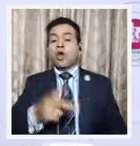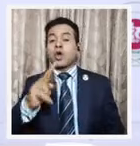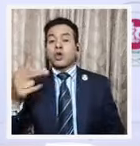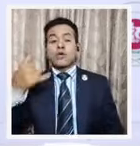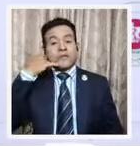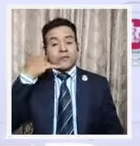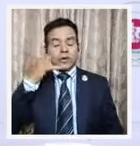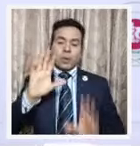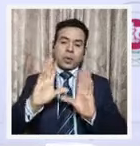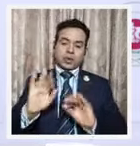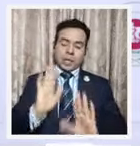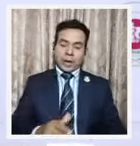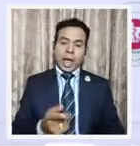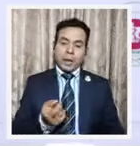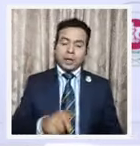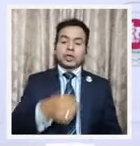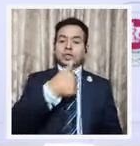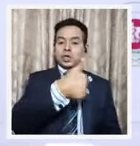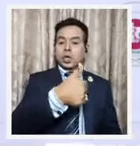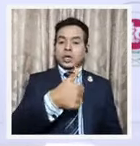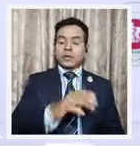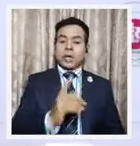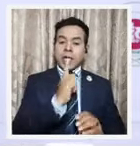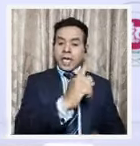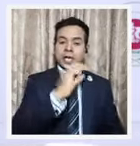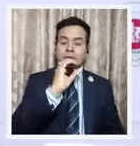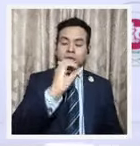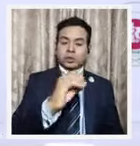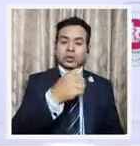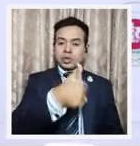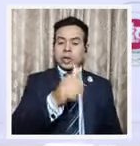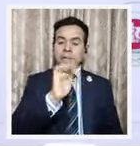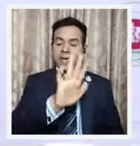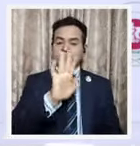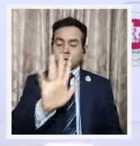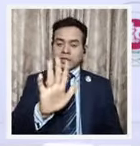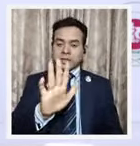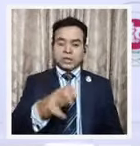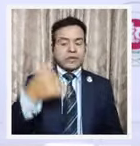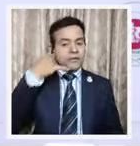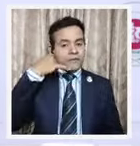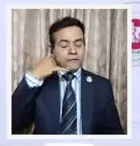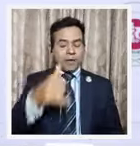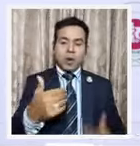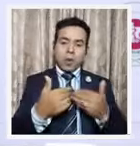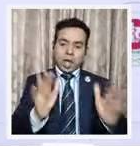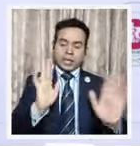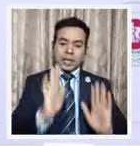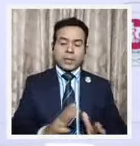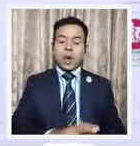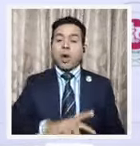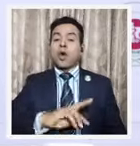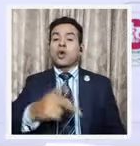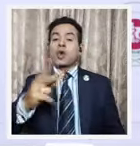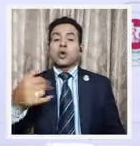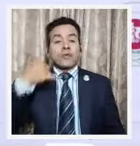শুধুমাত্র 60655, এই নাম্বারটি ব্যবহৃত হবে, অন্য নাম্বারসমূহ বন্ধ থাকবে। আমি আবার বলছি